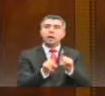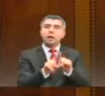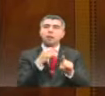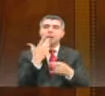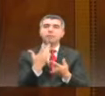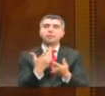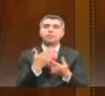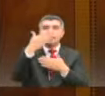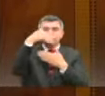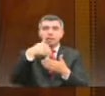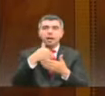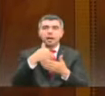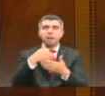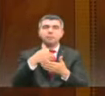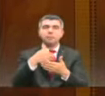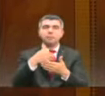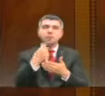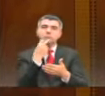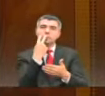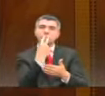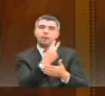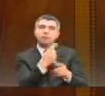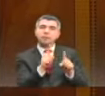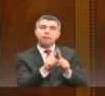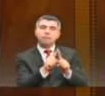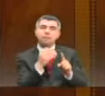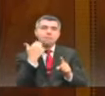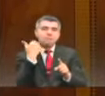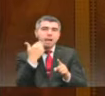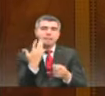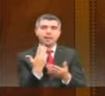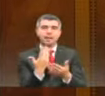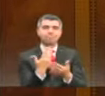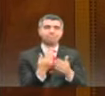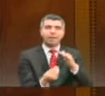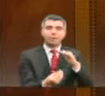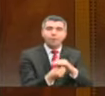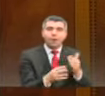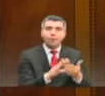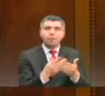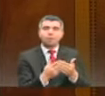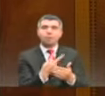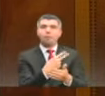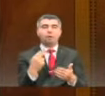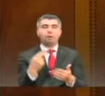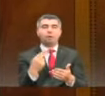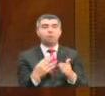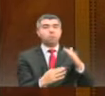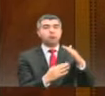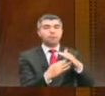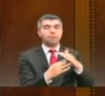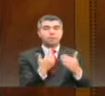المغرب في مؤشر إدراك الفساد وضمان التنزيل الأمثل للاستراتيجية